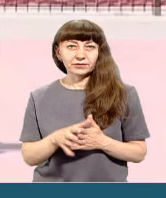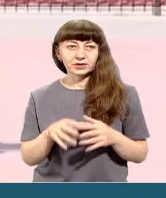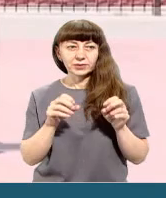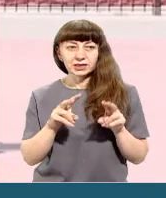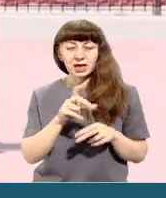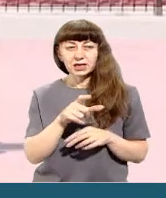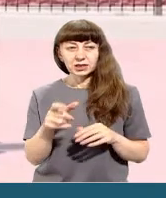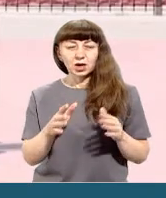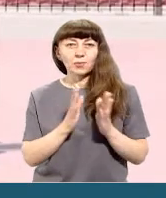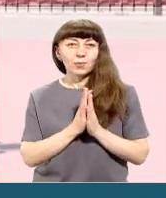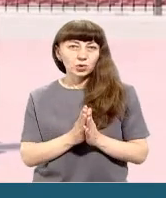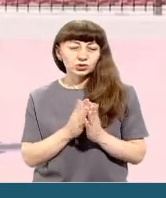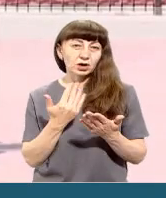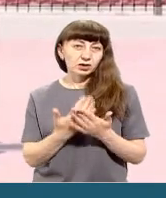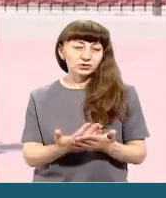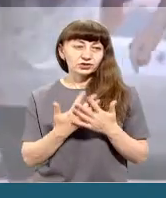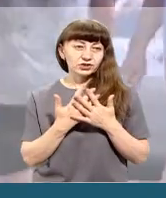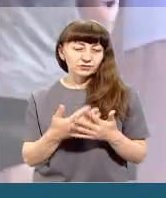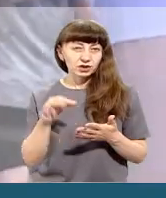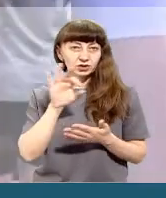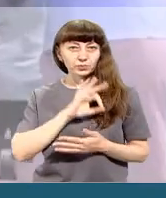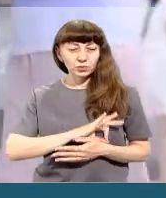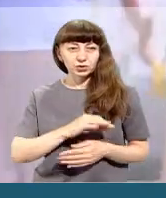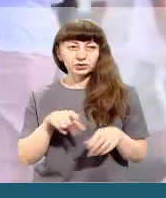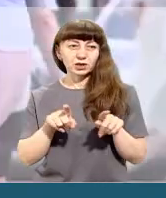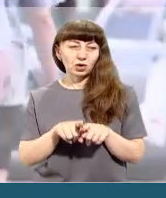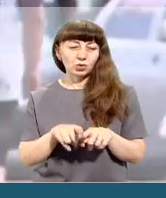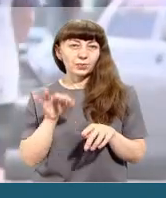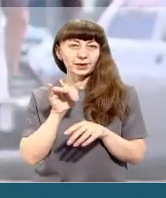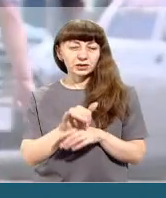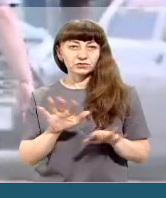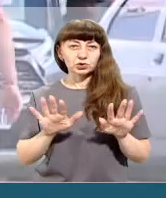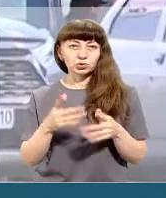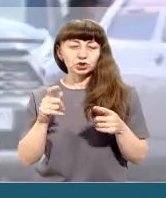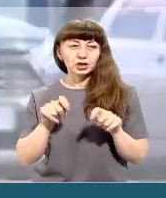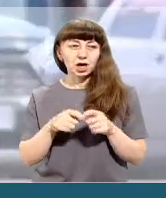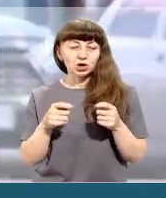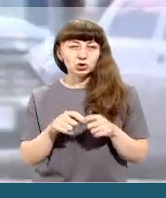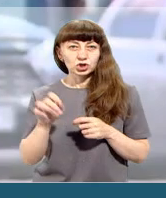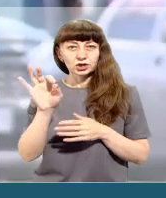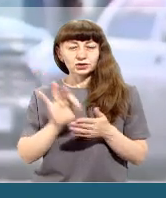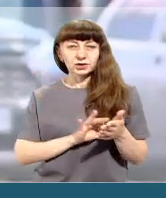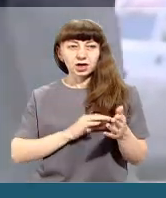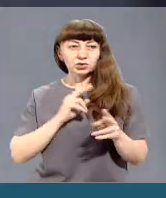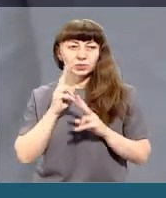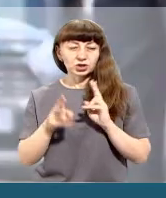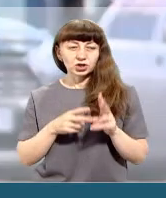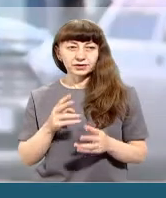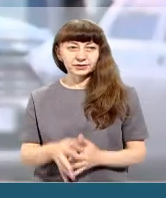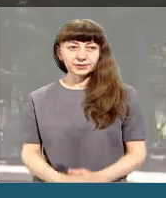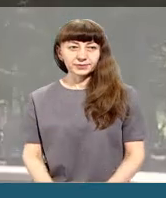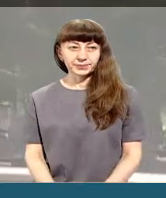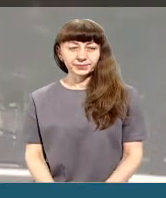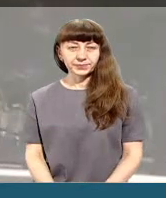Специалисты призывают к активности как предпринимателей, так и потребителей. В случае нарушения незамедлительно обратиться в соответствующие